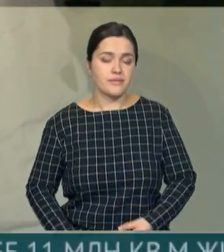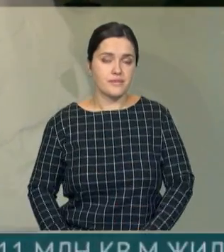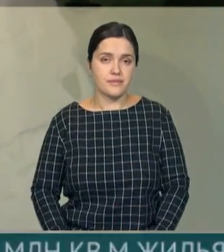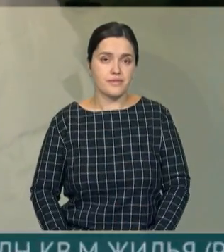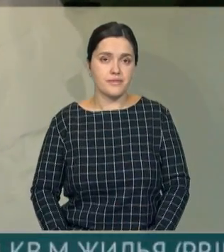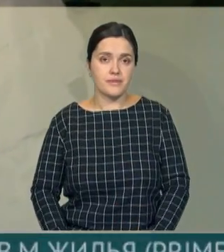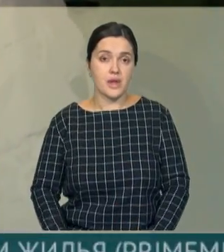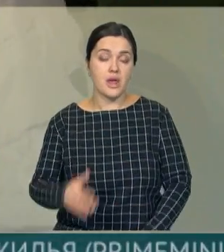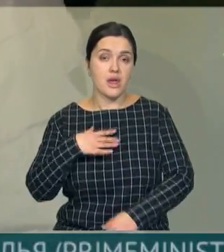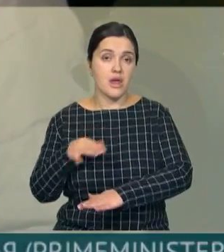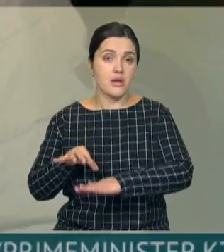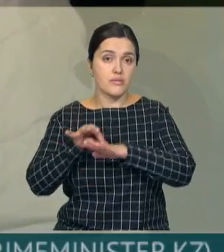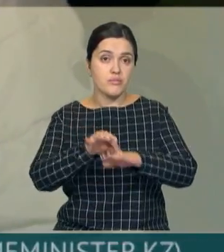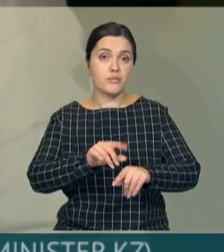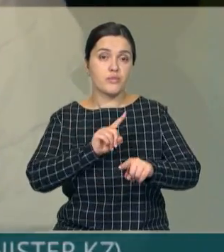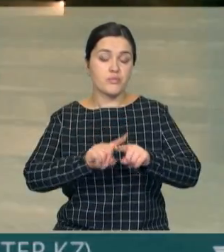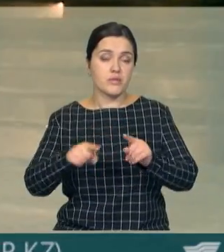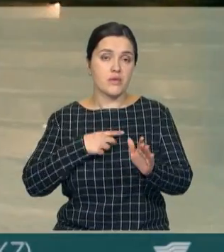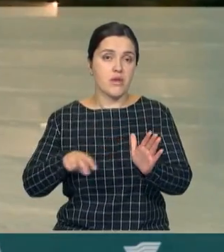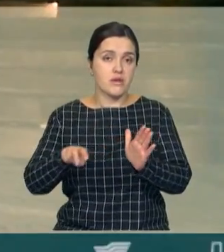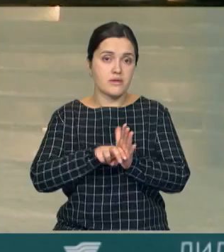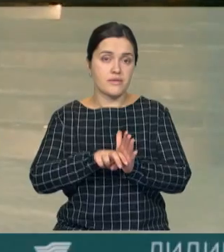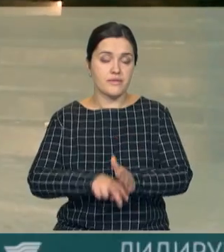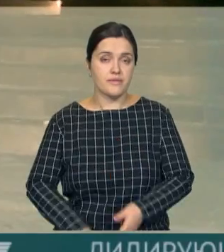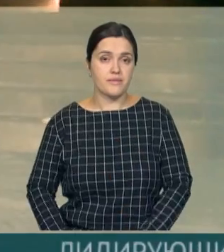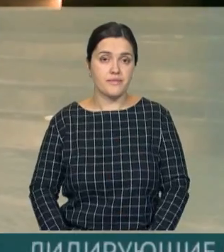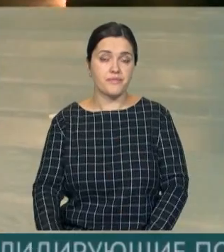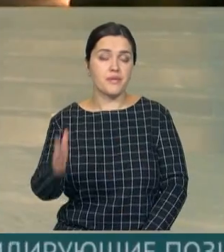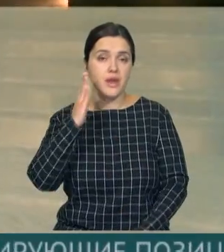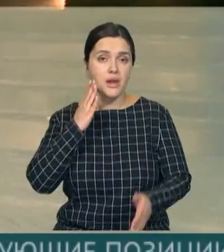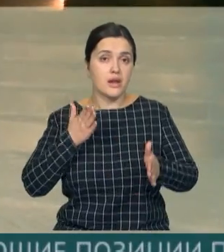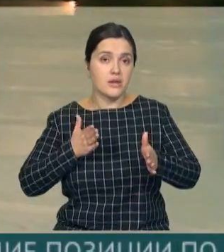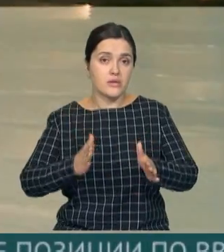А нас отвезли быстро, мы сели, доехали. Мы там легли спать, нас тренер